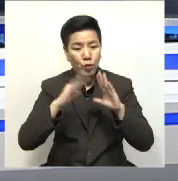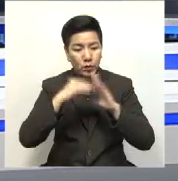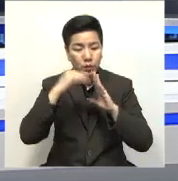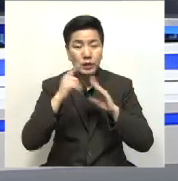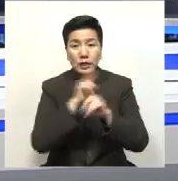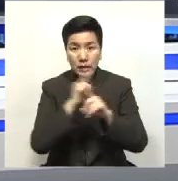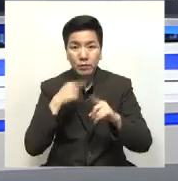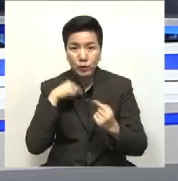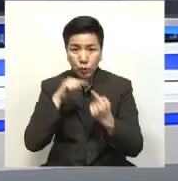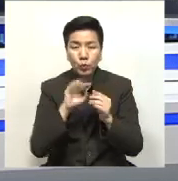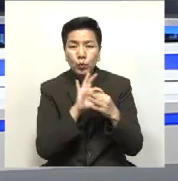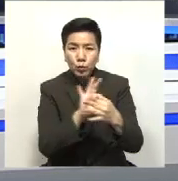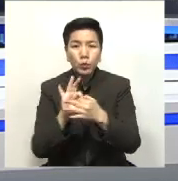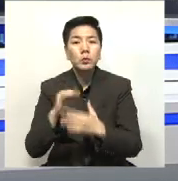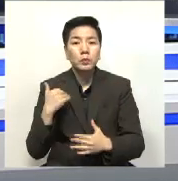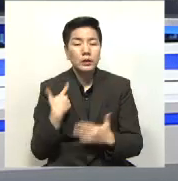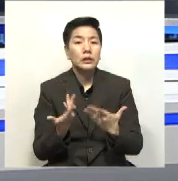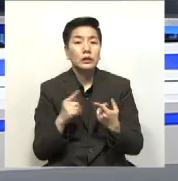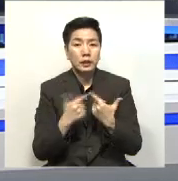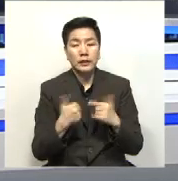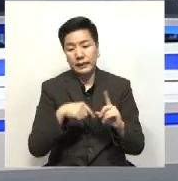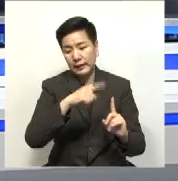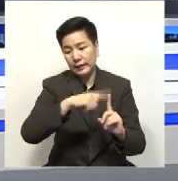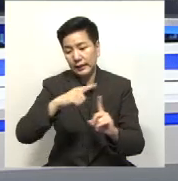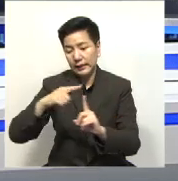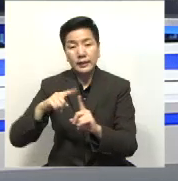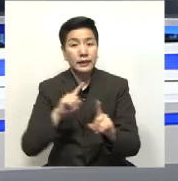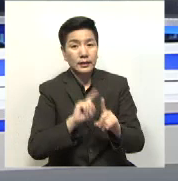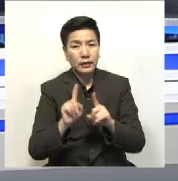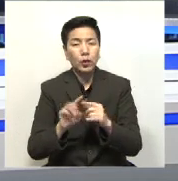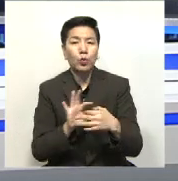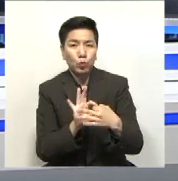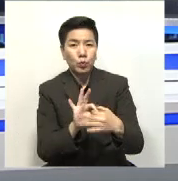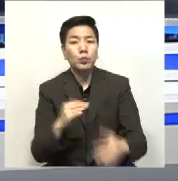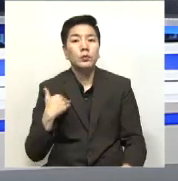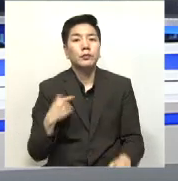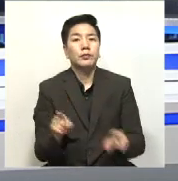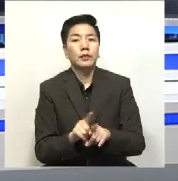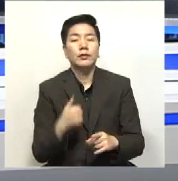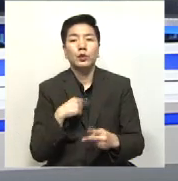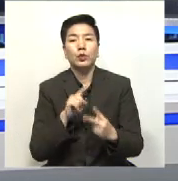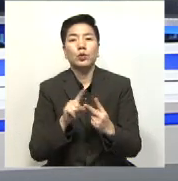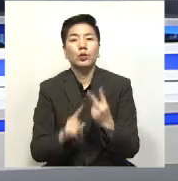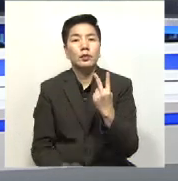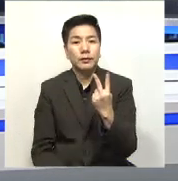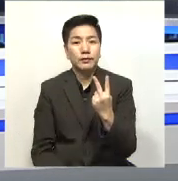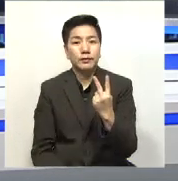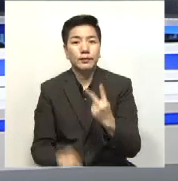นของประเทศแต่ก็ยังมีจุดที่น่าเป็นห่วงเหมือนกัน ใช่ค่ะหลายๆพื้นที่เลยนะคะก็ยังคงน่าเป็นห่วงนะคะ2 ช่วงด้วยกัน